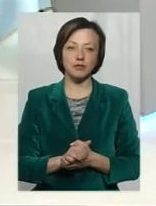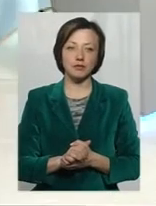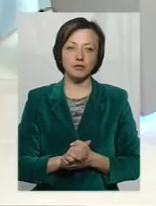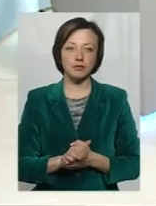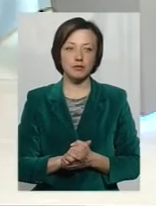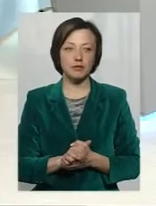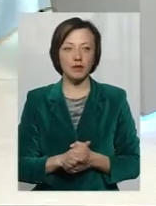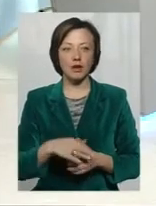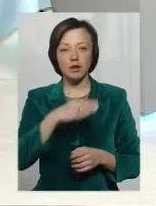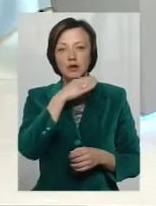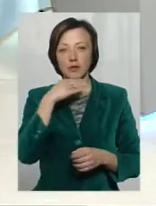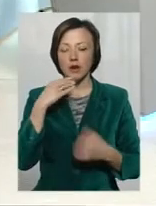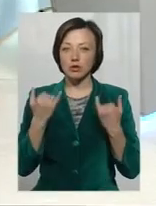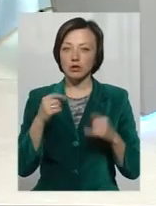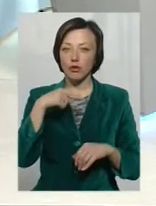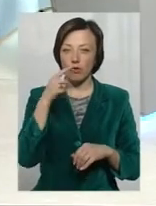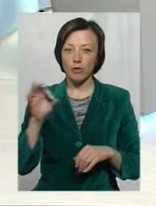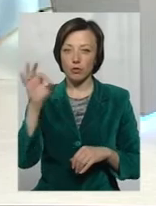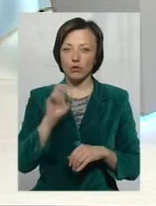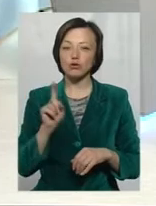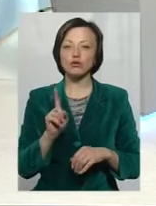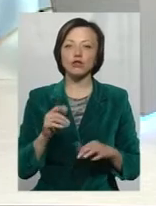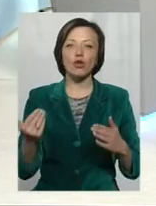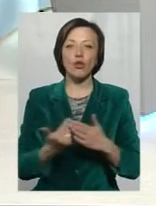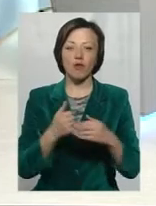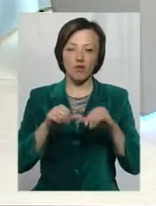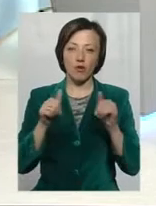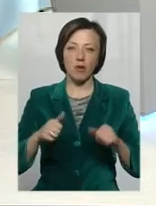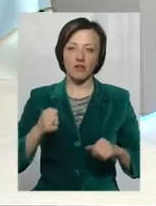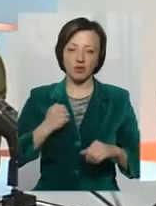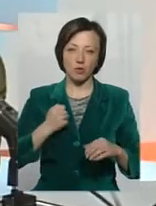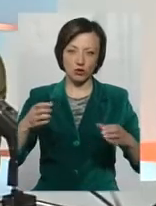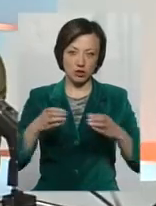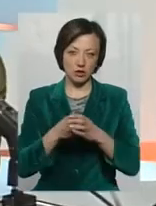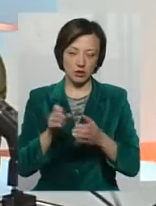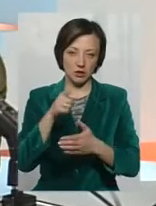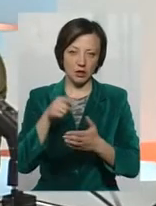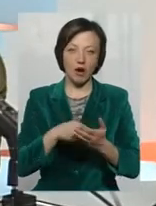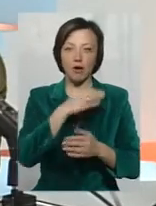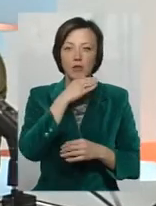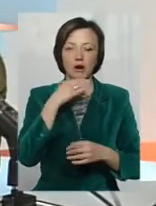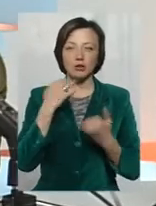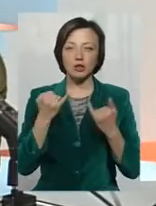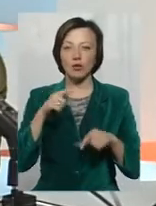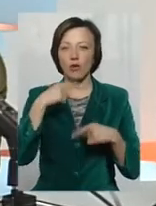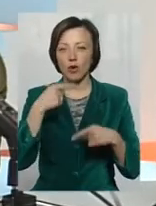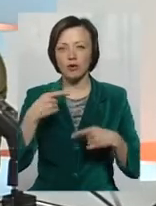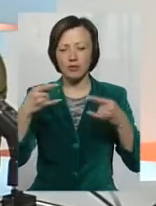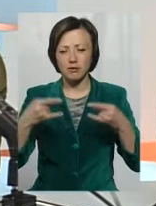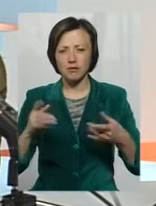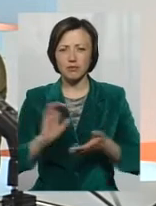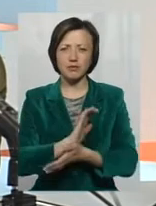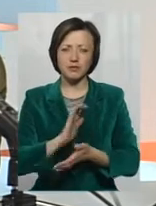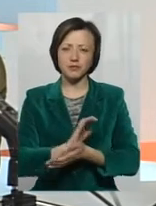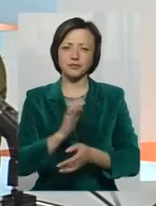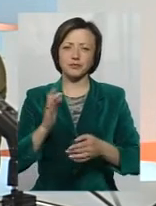Дуже багато зараз говорять про те, що от ми говоримо, що за новий формат військової частини. Дуже багато зараз говориться в пресі, дуже багато говориться